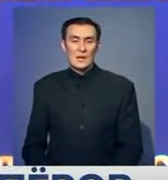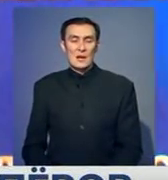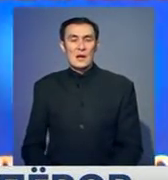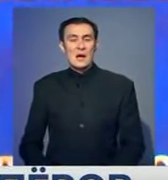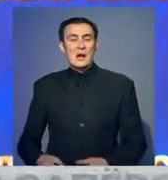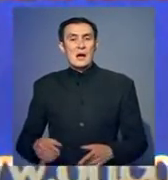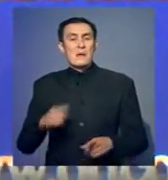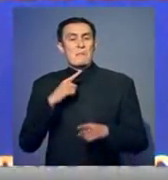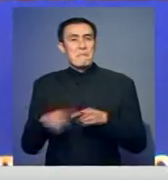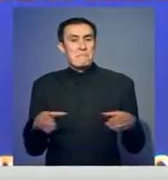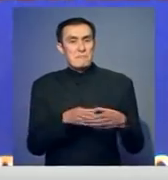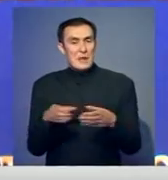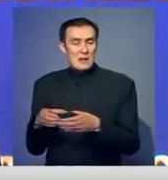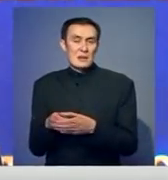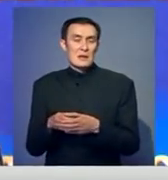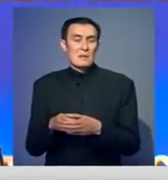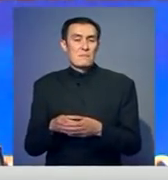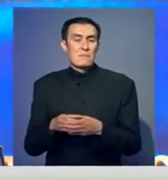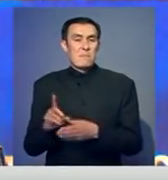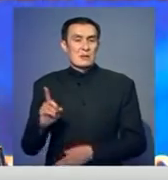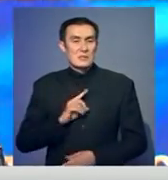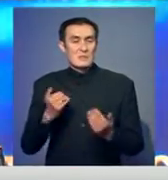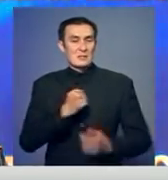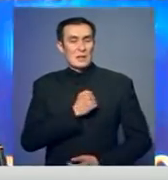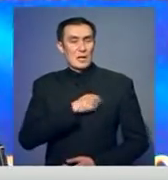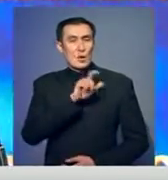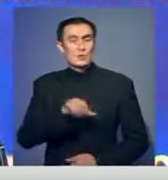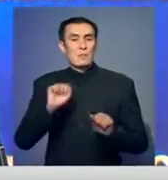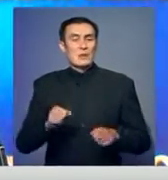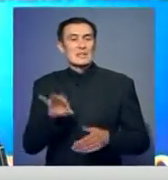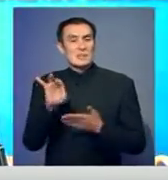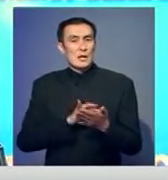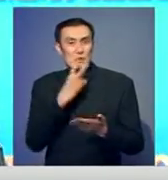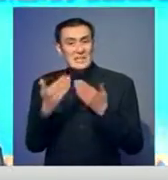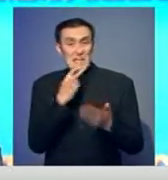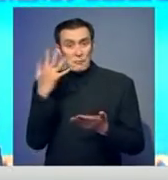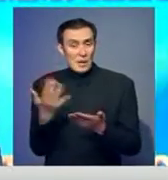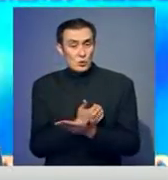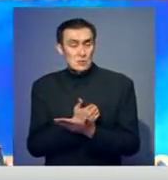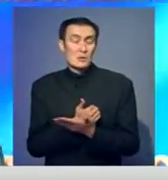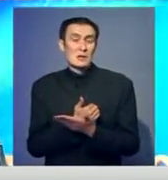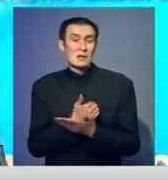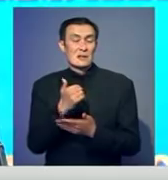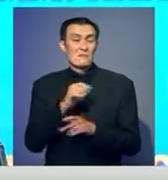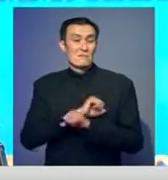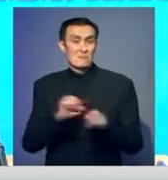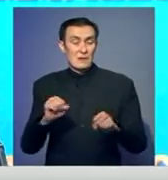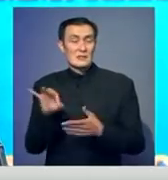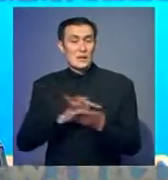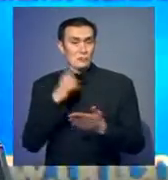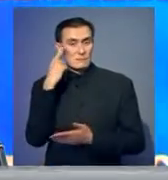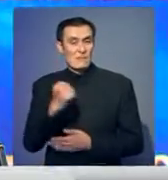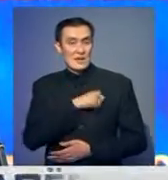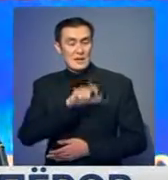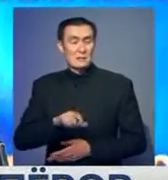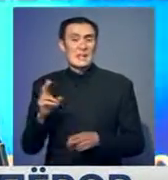Организованы мобильные инженерно-саперные посты для того, чтобы местные жители могли обратиться при обнаружении фрагментов боеприпасов. Для обеспечения